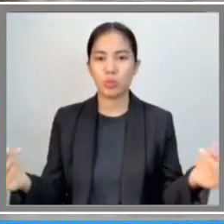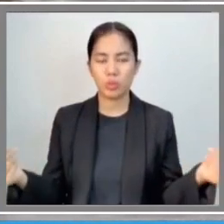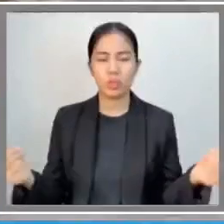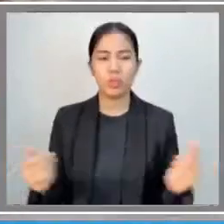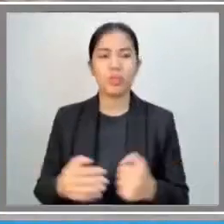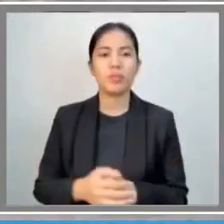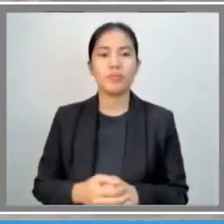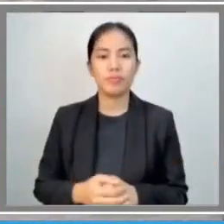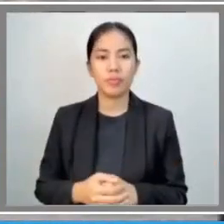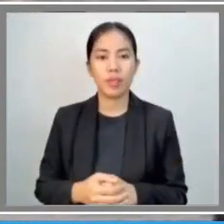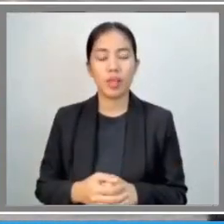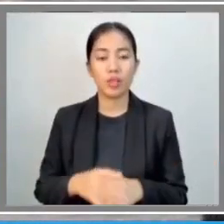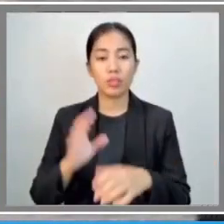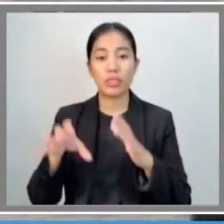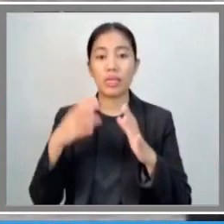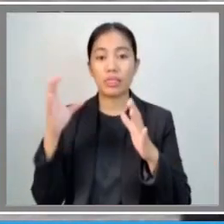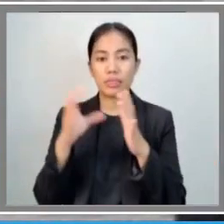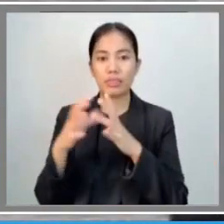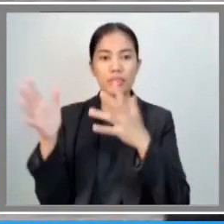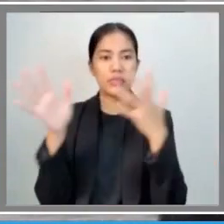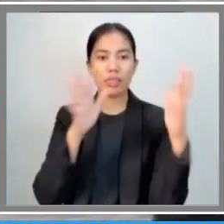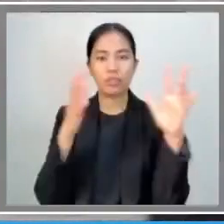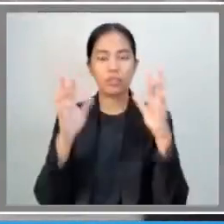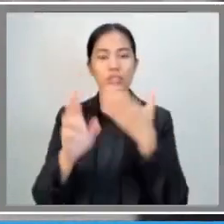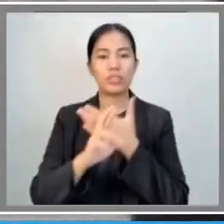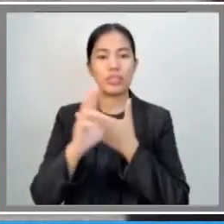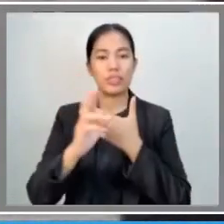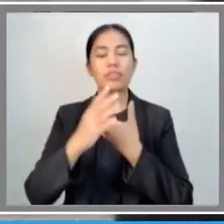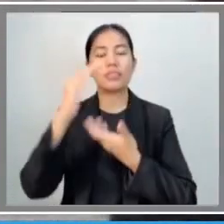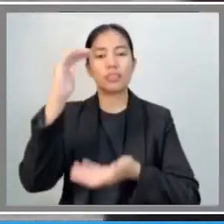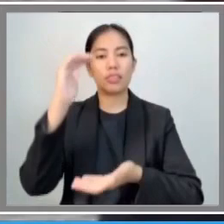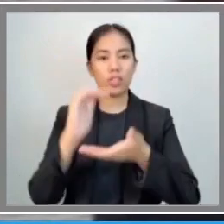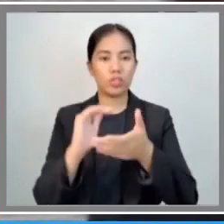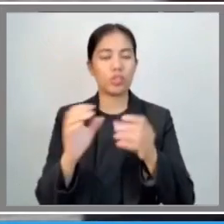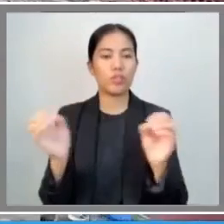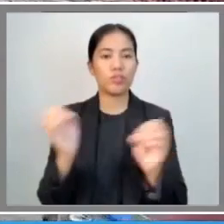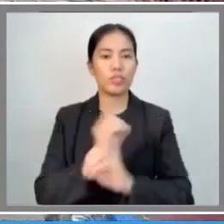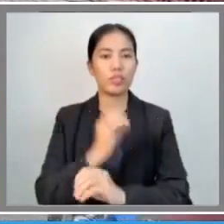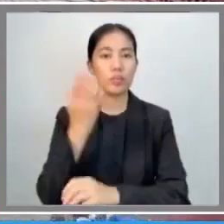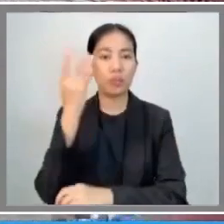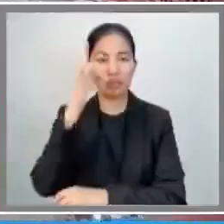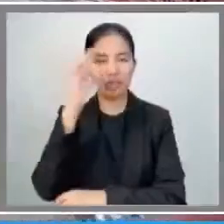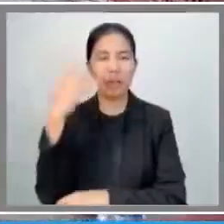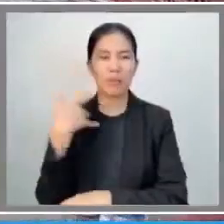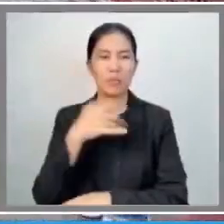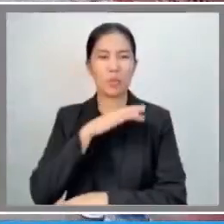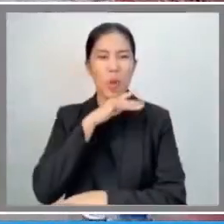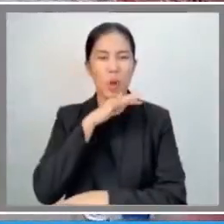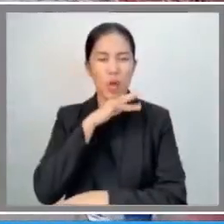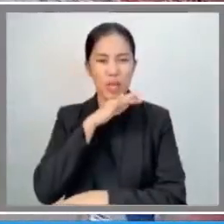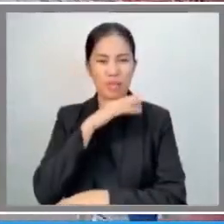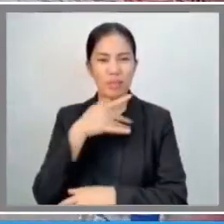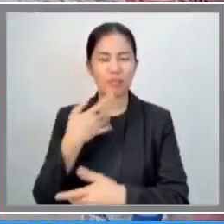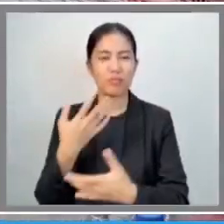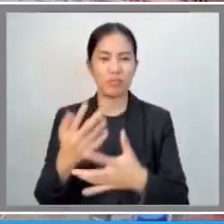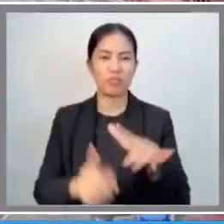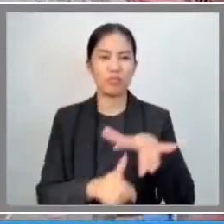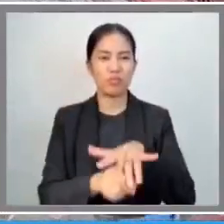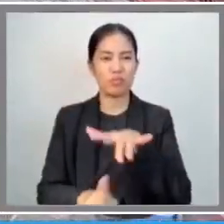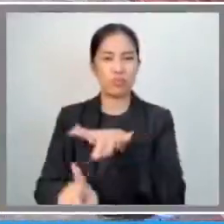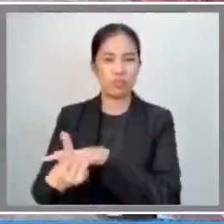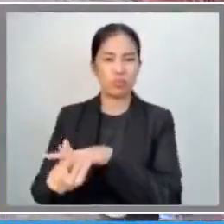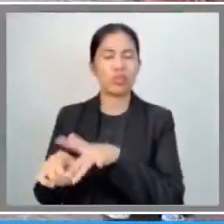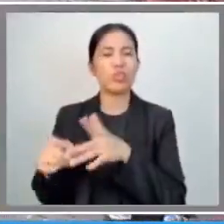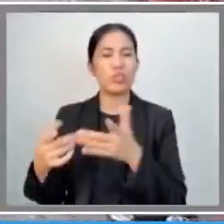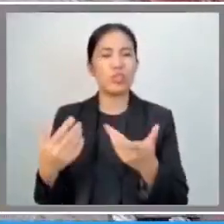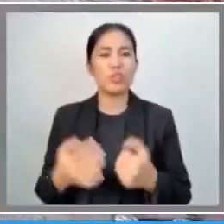Reduction Management Office, naglutangan naman ang mga basura sa bahang dinanas ng ilang lugar sa Isabela City sa Basilan. Umabot